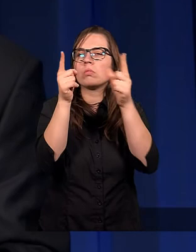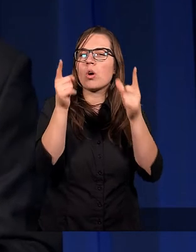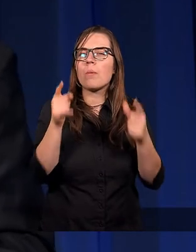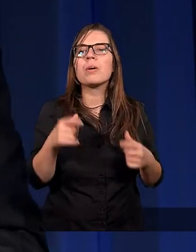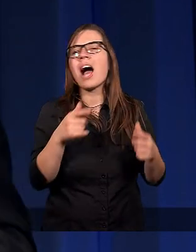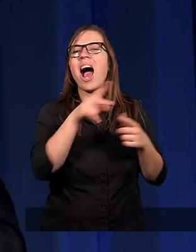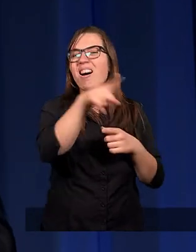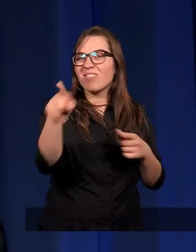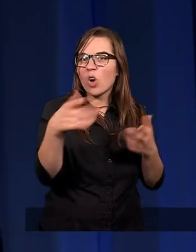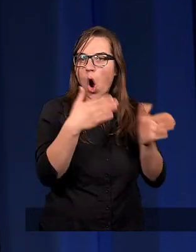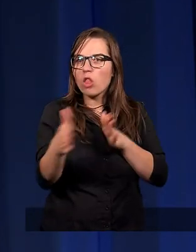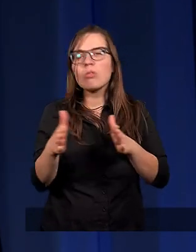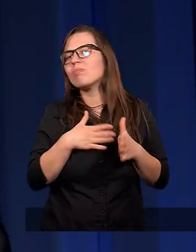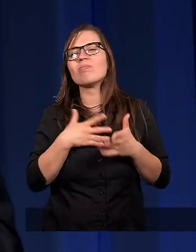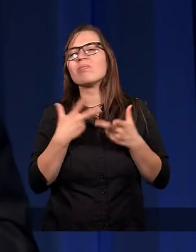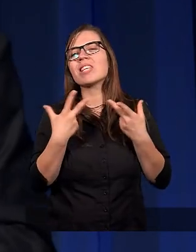nie są gotowi.